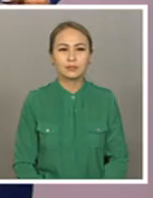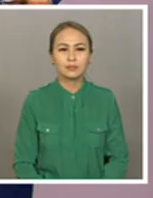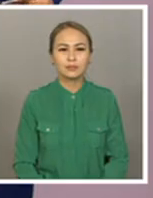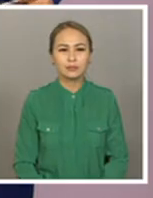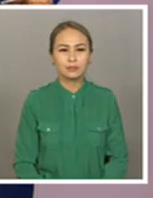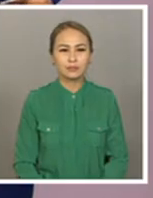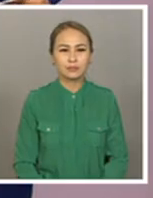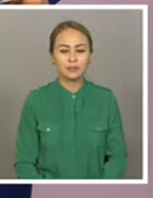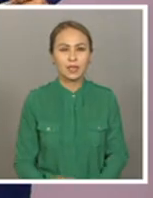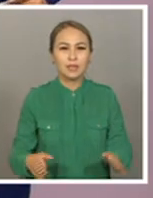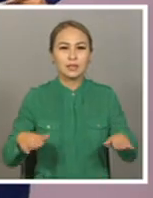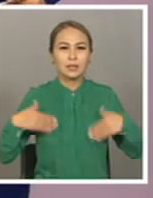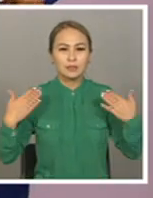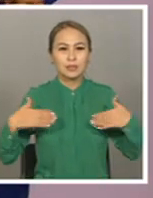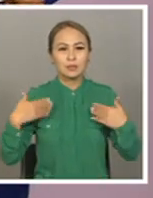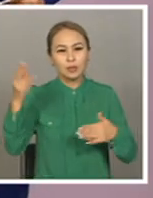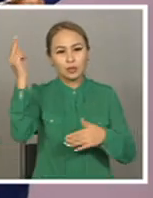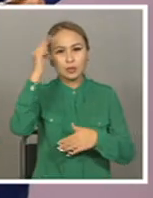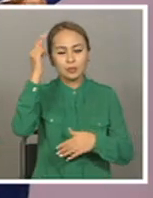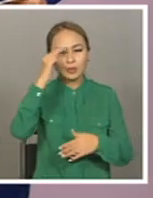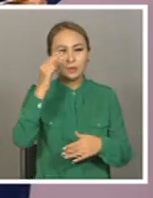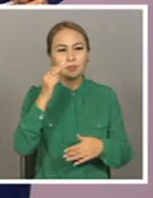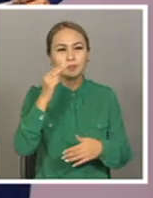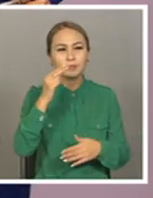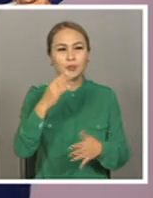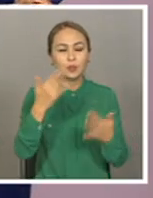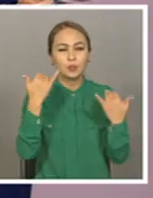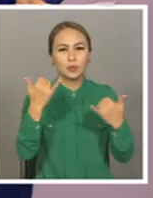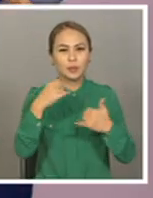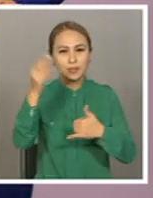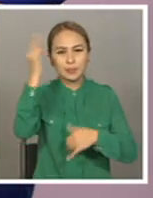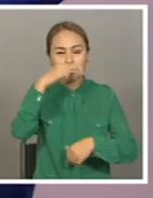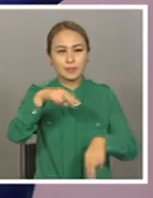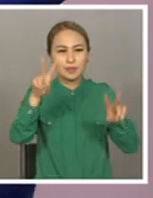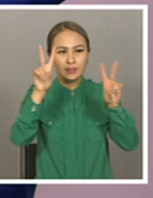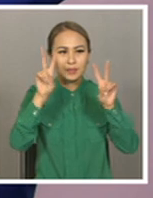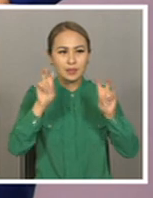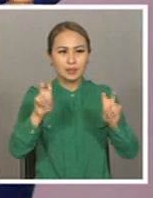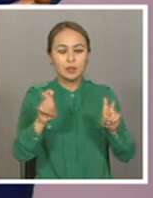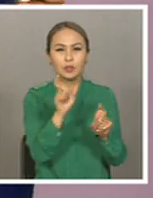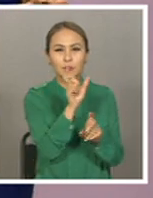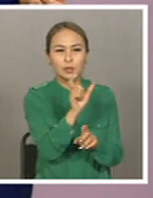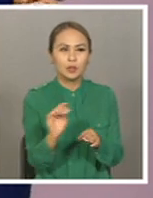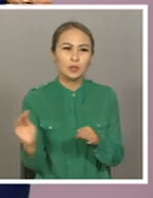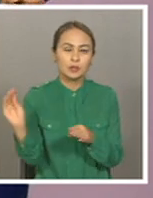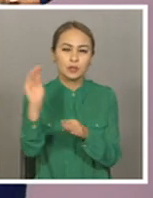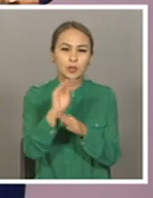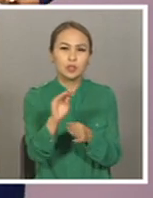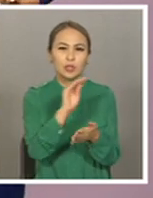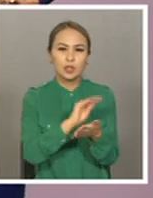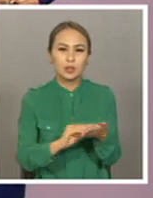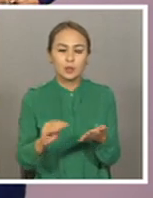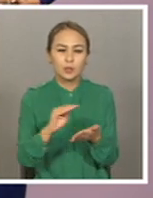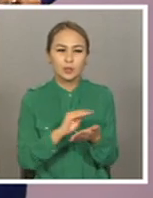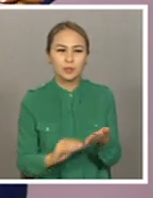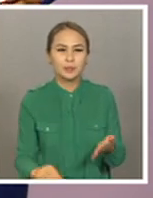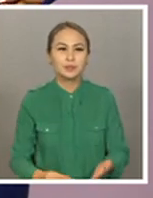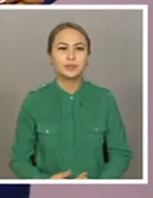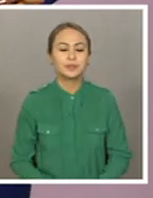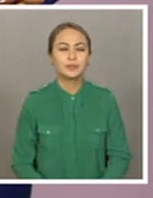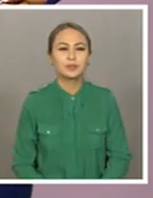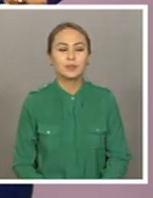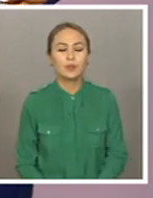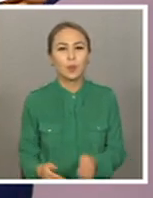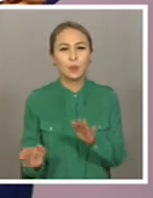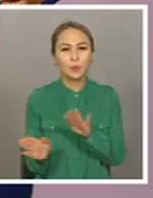Сәлеметсіңдер ме, құрметті оқушылар? Бүгінгі сабағымыздың тақырыбы – түбір мен қосымшаның жазылуы.